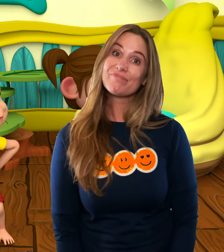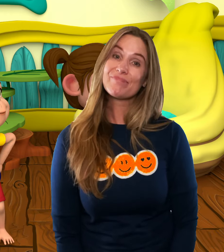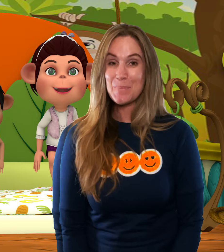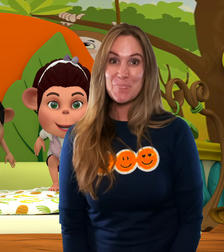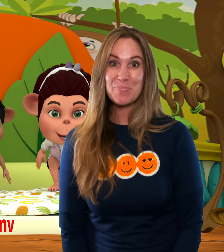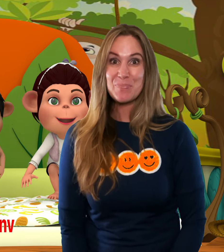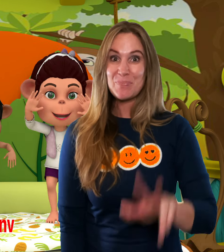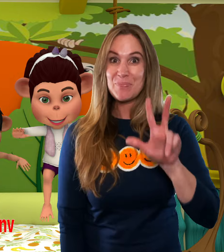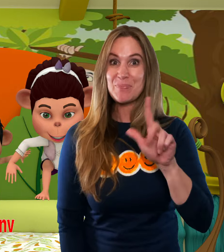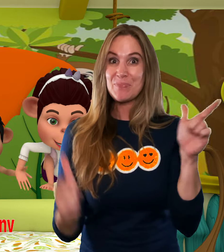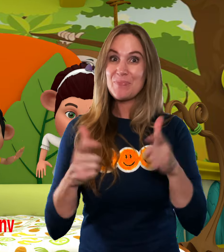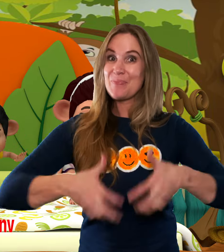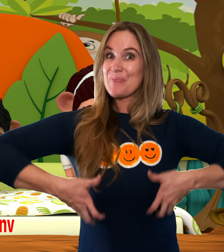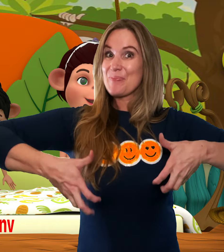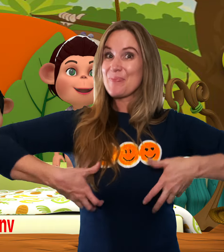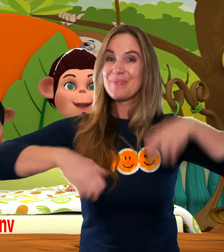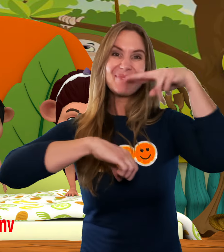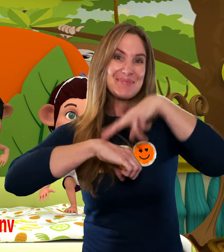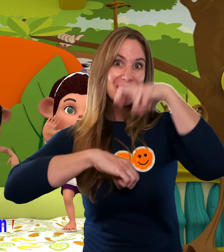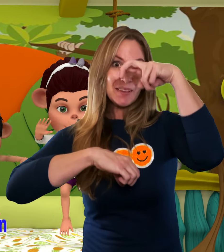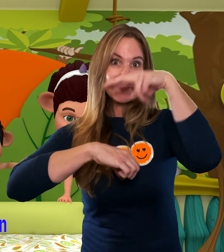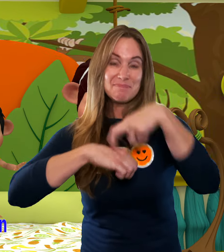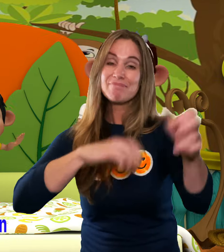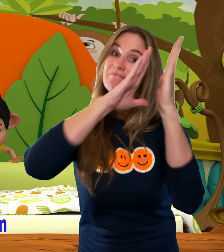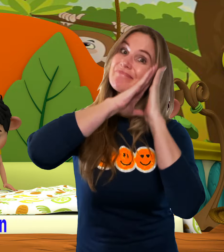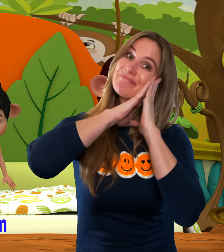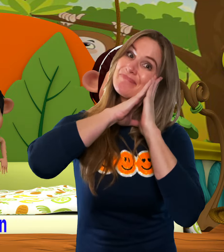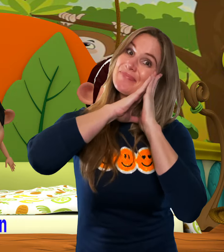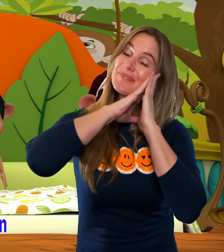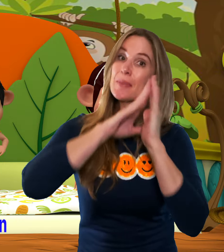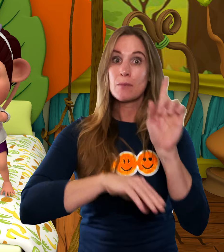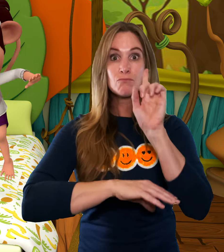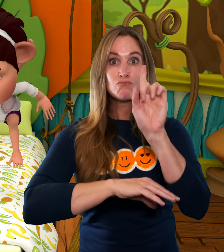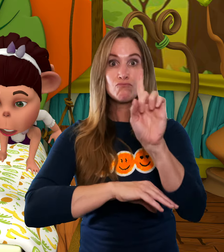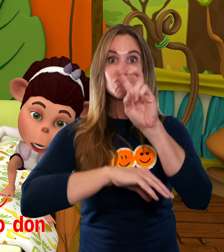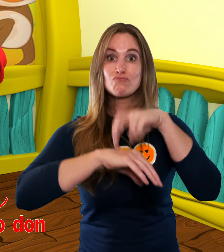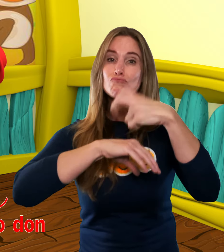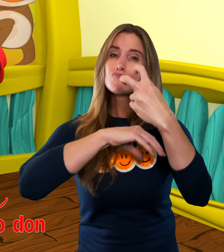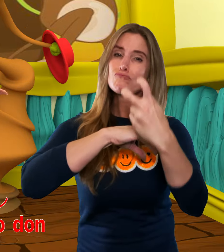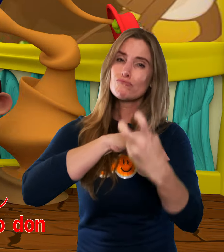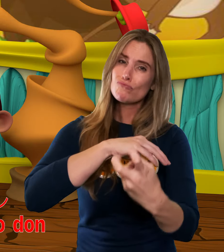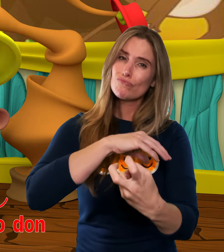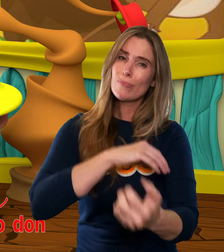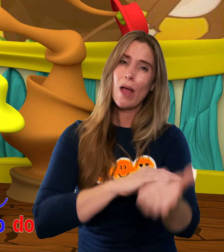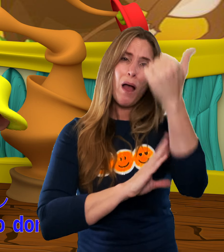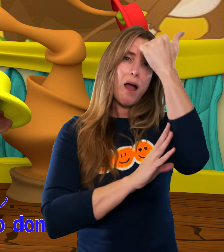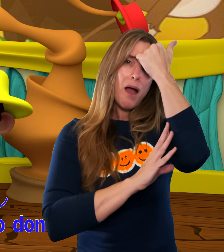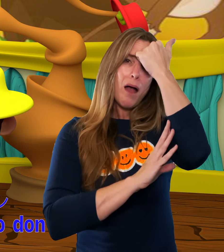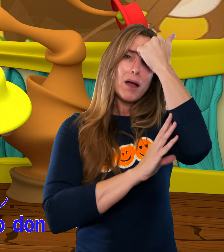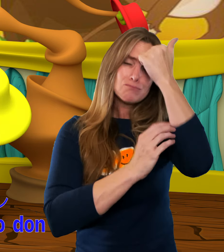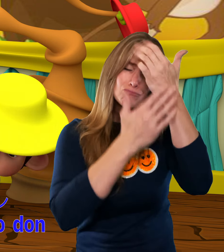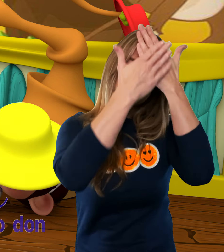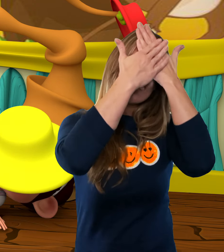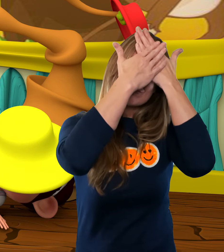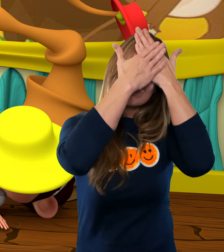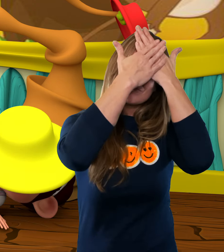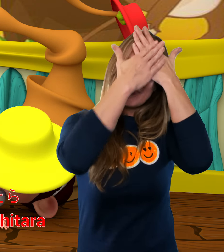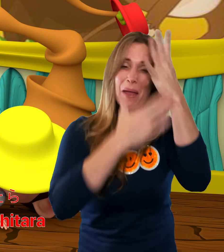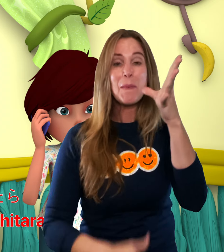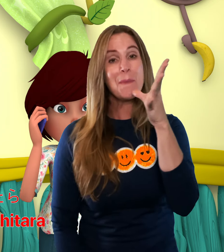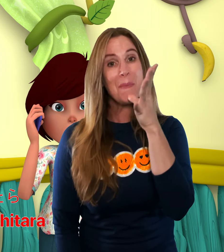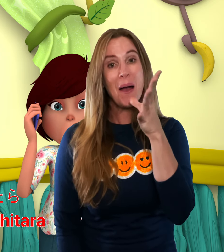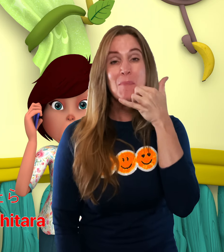た3匹のちびるベトでぴょん1匹落ちて頭を